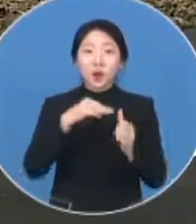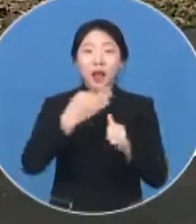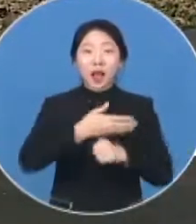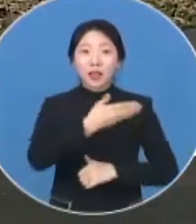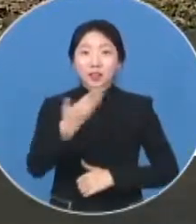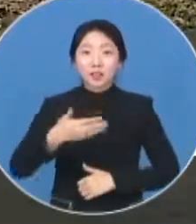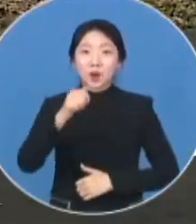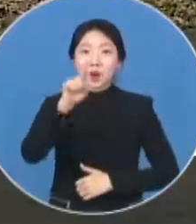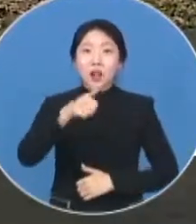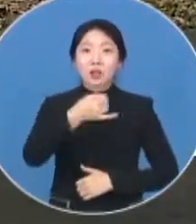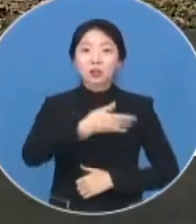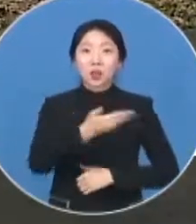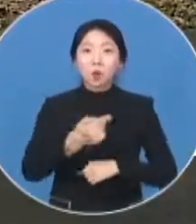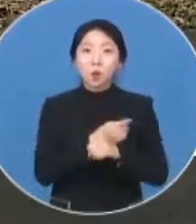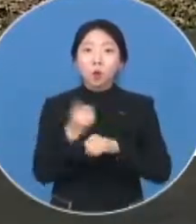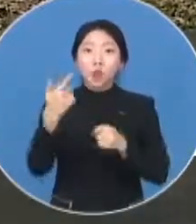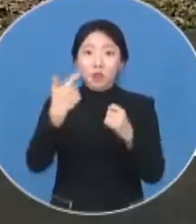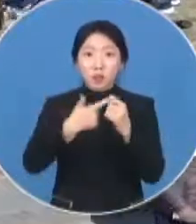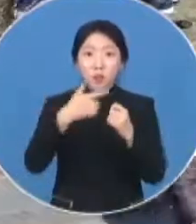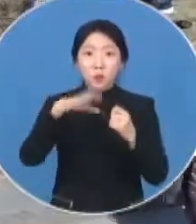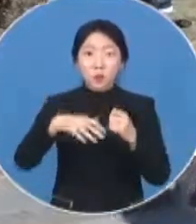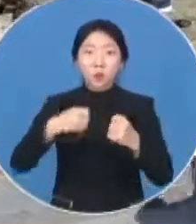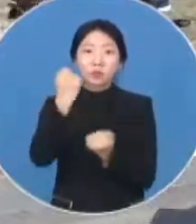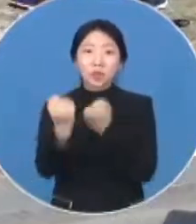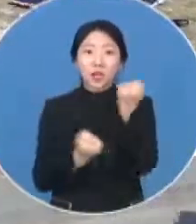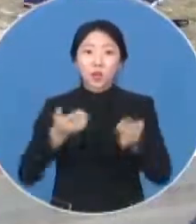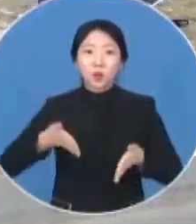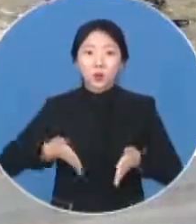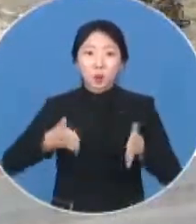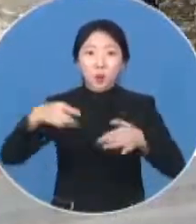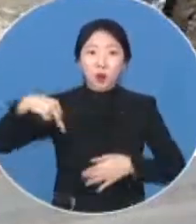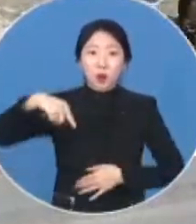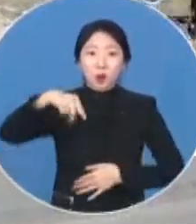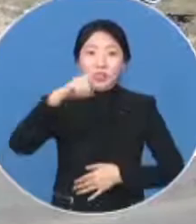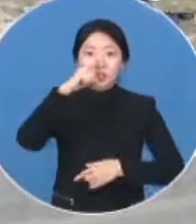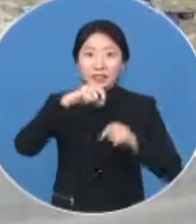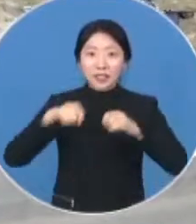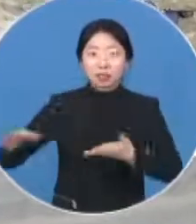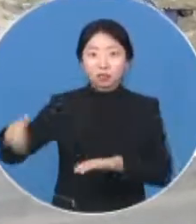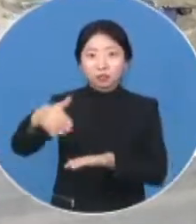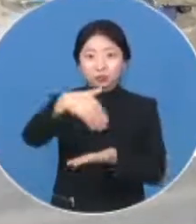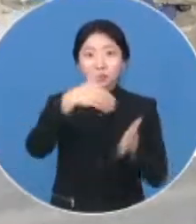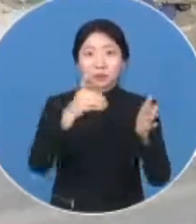하계천 등 6개 하천 일대에서 자전거 도로와 산책로 주변에 버려진 쓰레기를